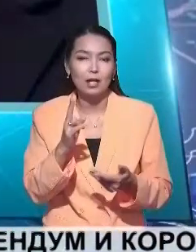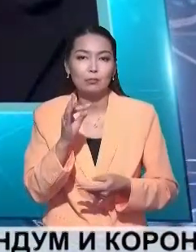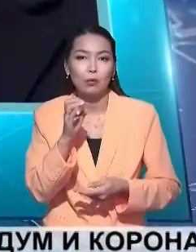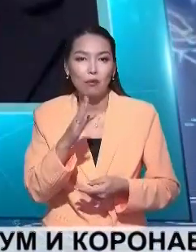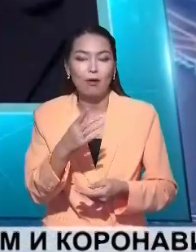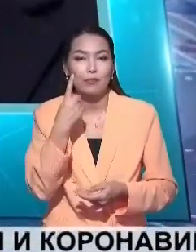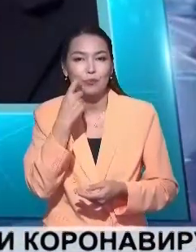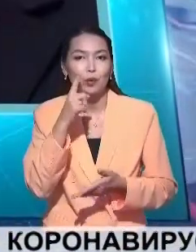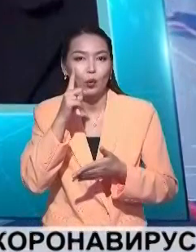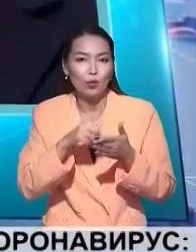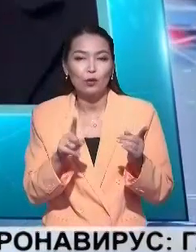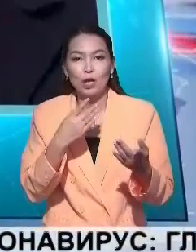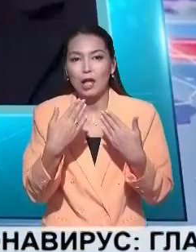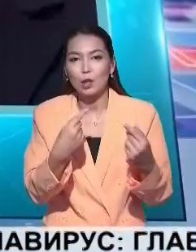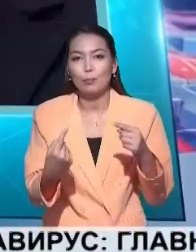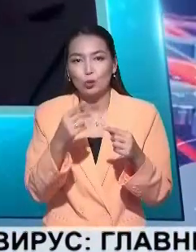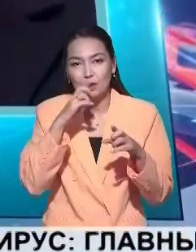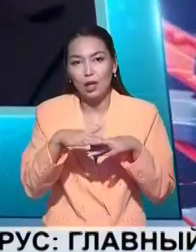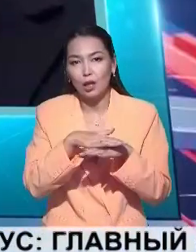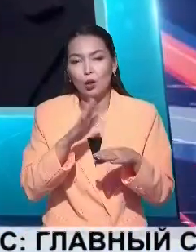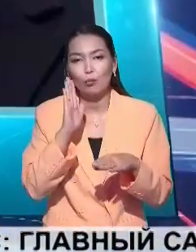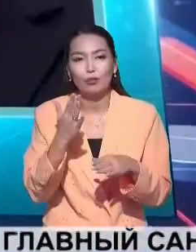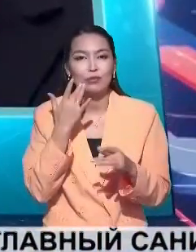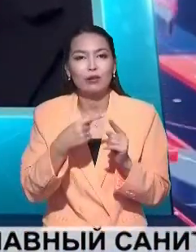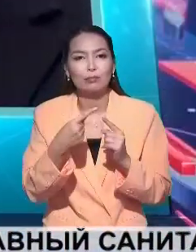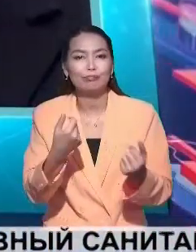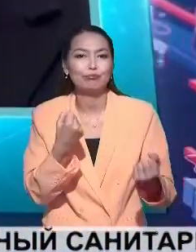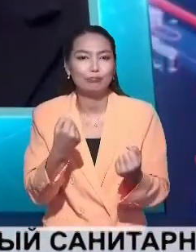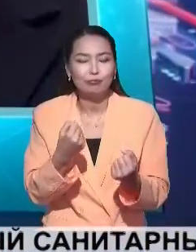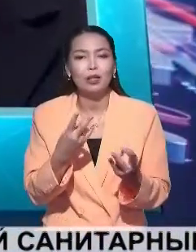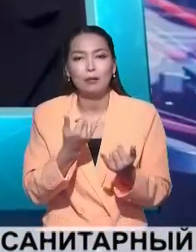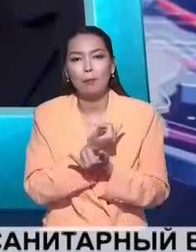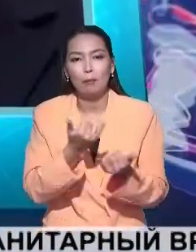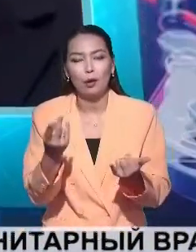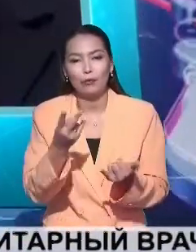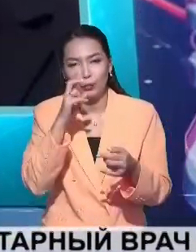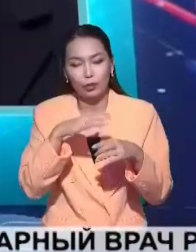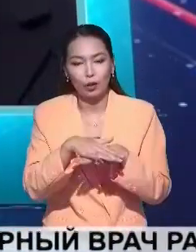уверенность, что отношения между двумя странами будут и впредь укрепляться на благо двух народов.